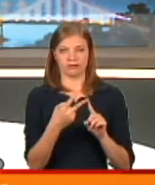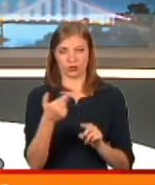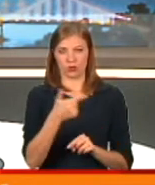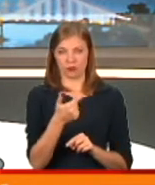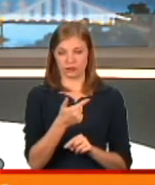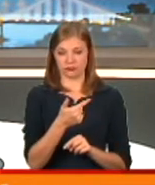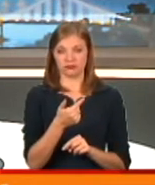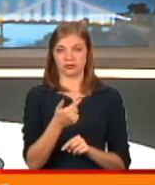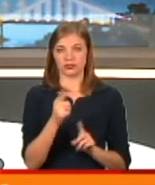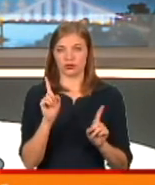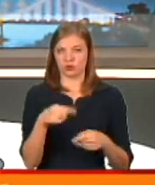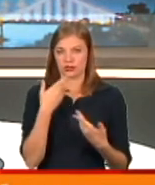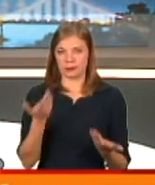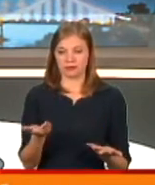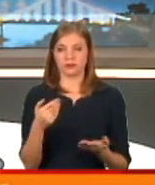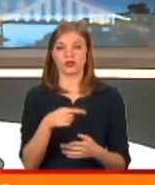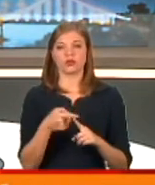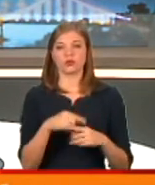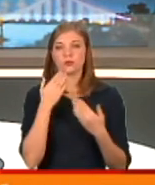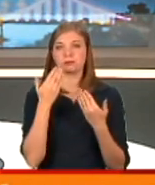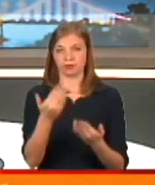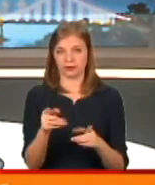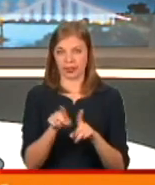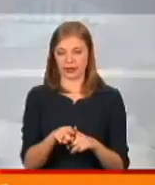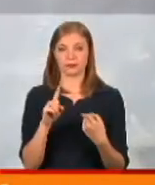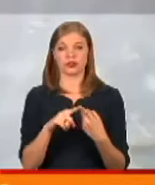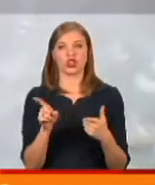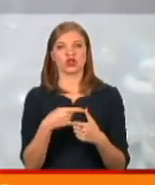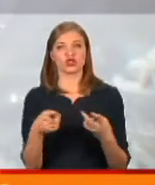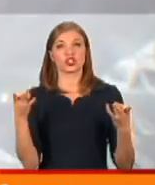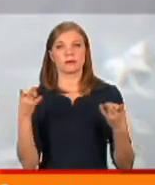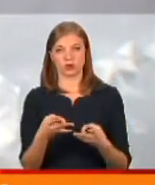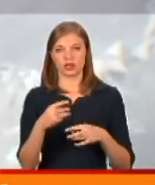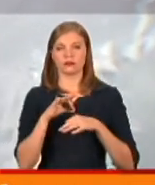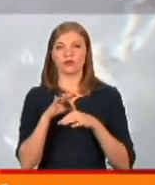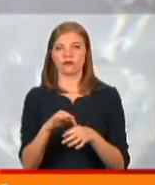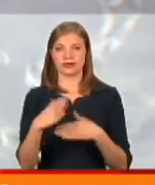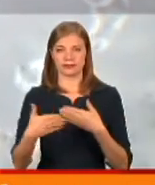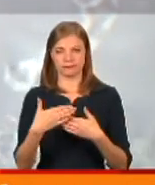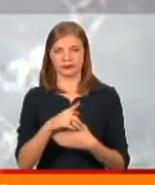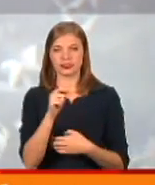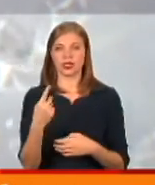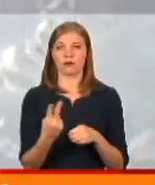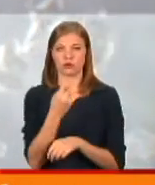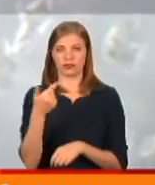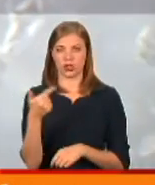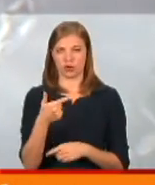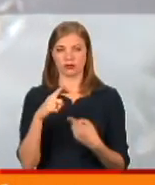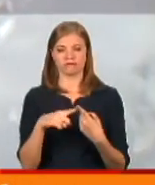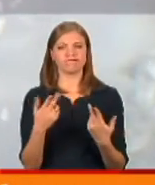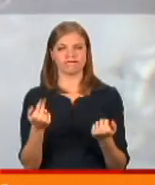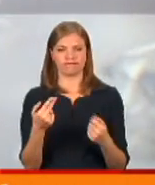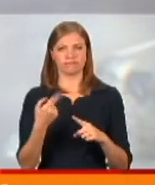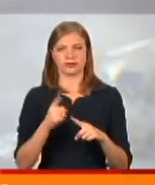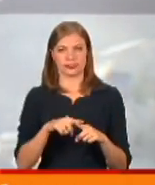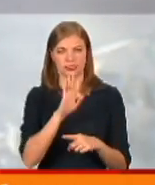громадянства іншої держави – жодної. Отже, питання таке – чи потрібно ввести покарання за подвійне громадянство? Так,